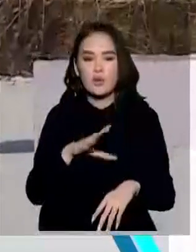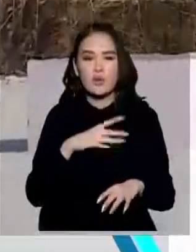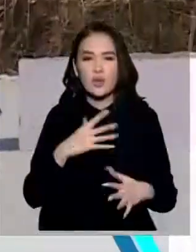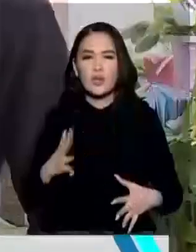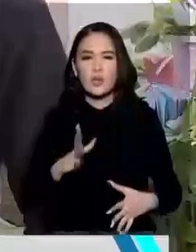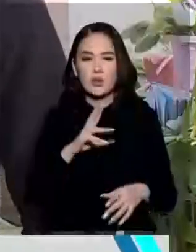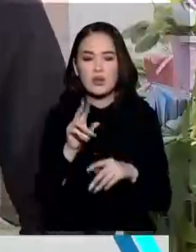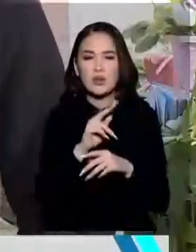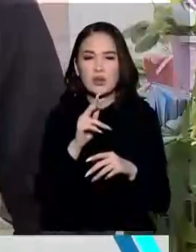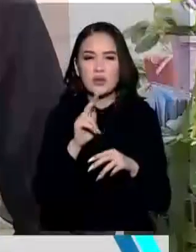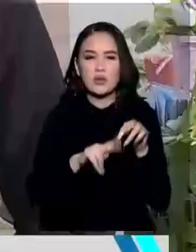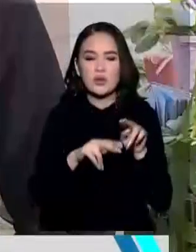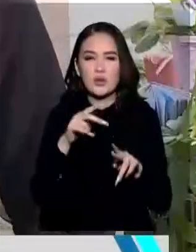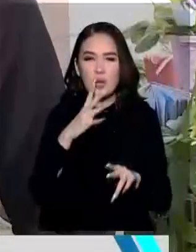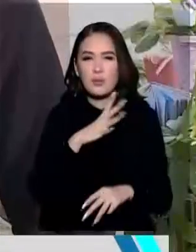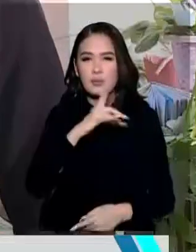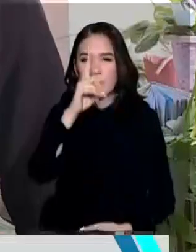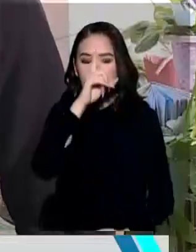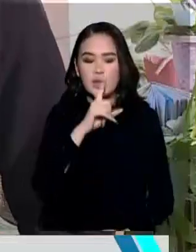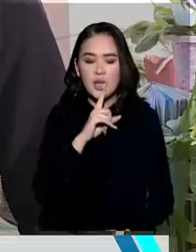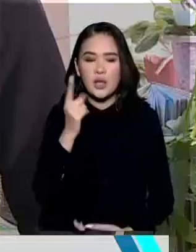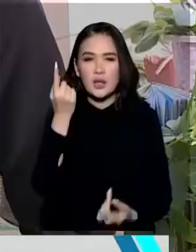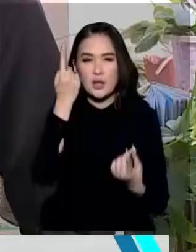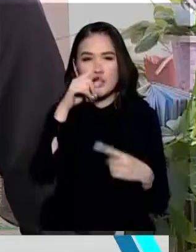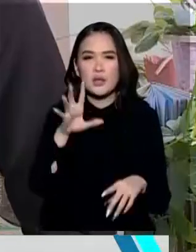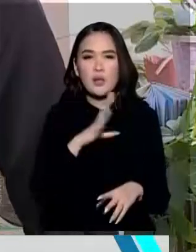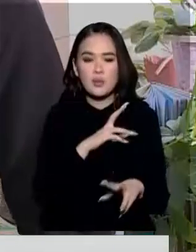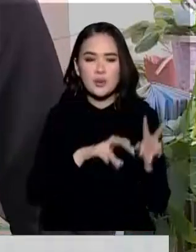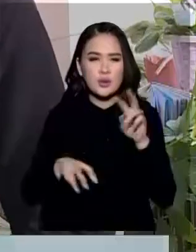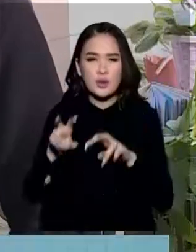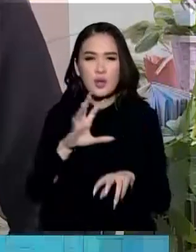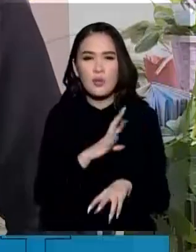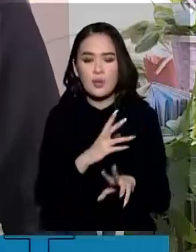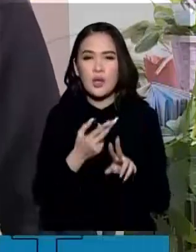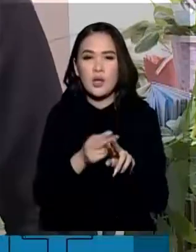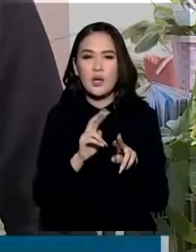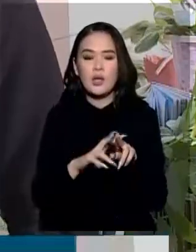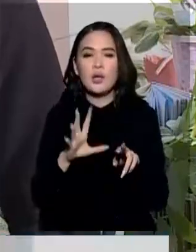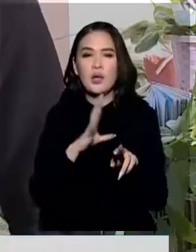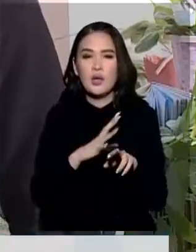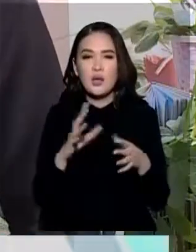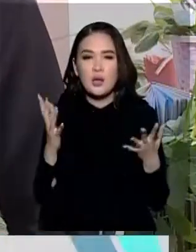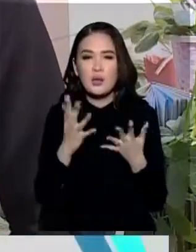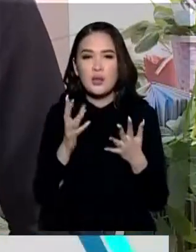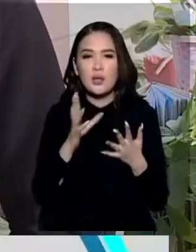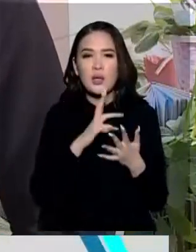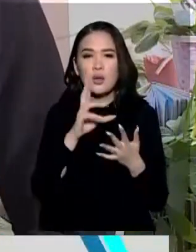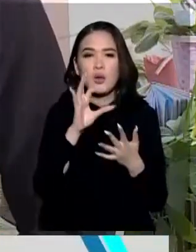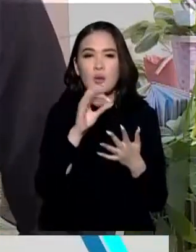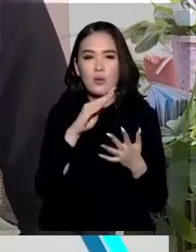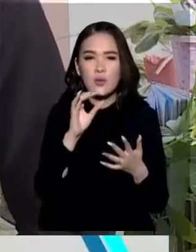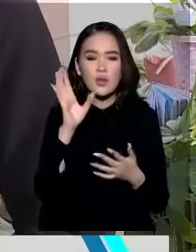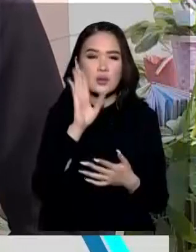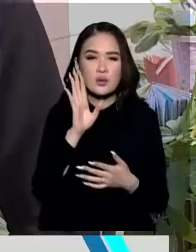дейді. Бір айдай уақытымыз кетті бұл идеяны іздеуге. Сосын сауалнама алған болатын. Кофеиндік